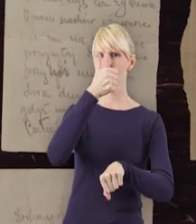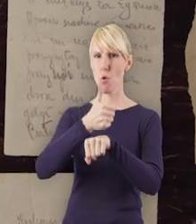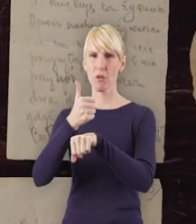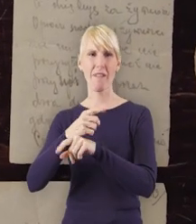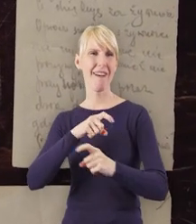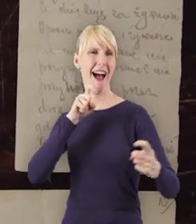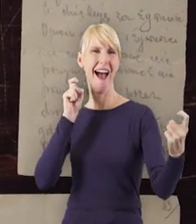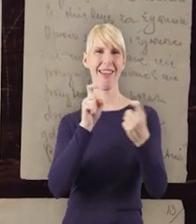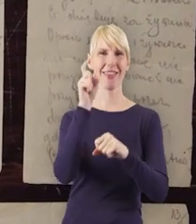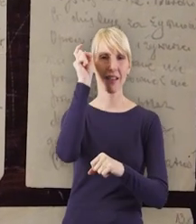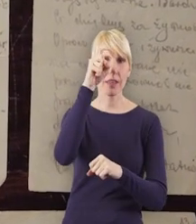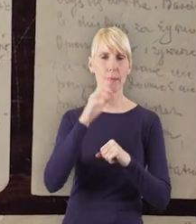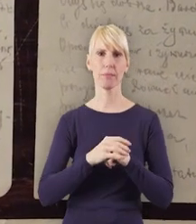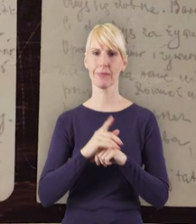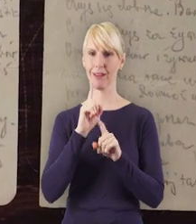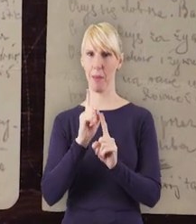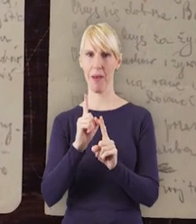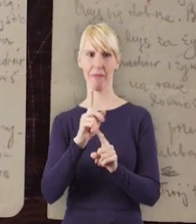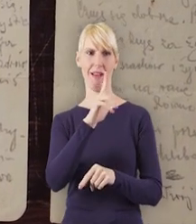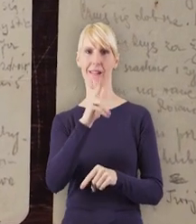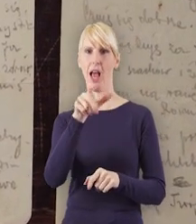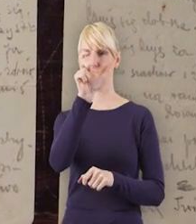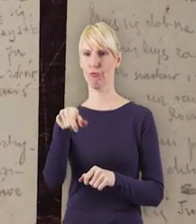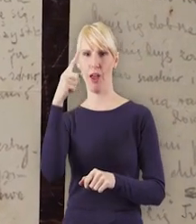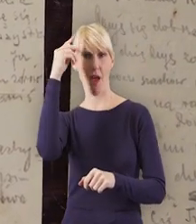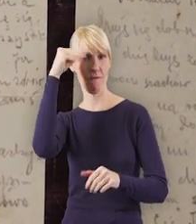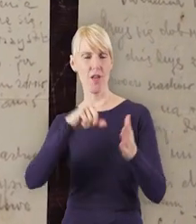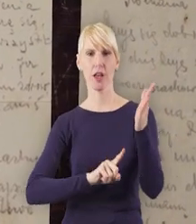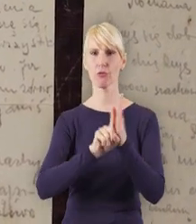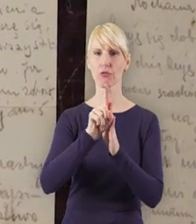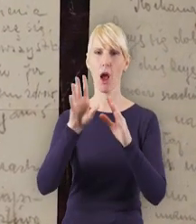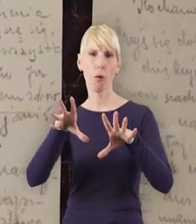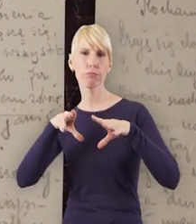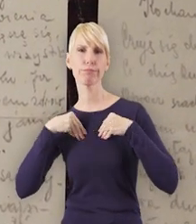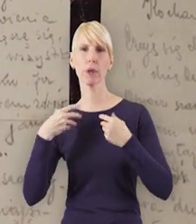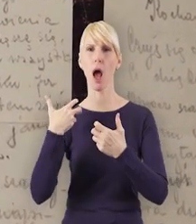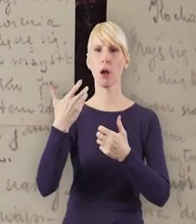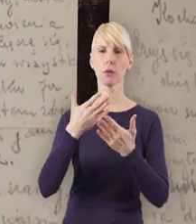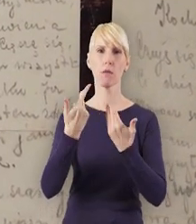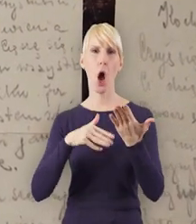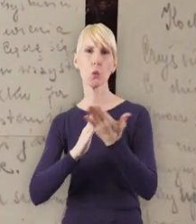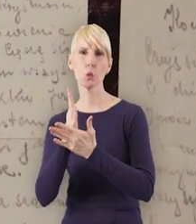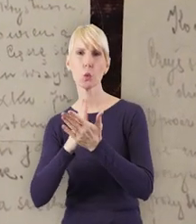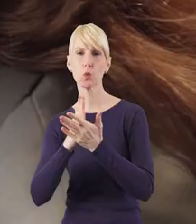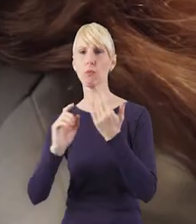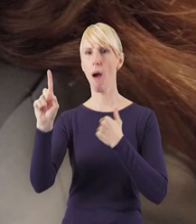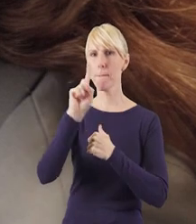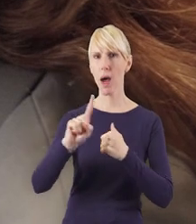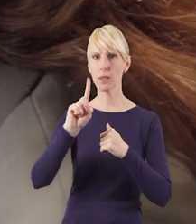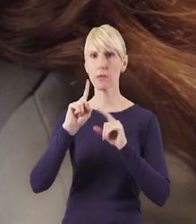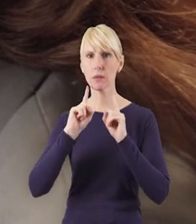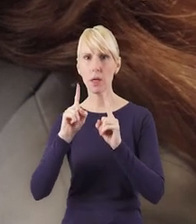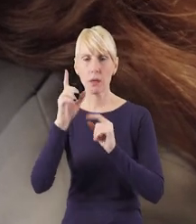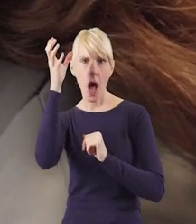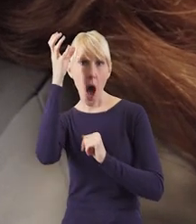antyniemieckich. Zagrożenie upatrywano w każdym, komu wykształcenie, dorobek, osiągnięcia, służba państwowa